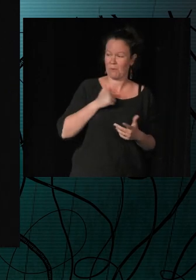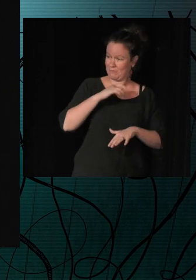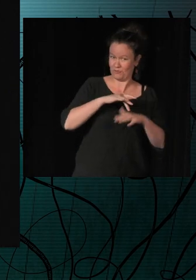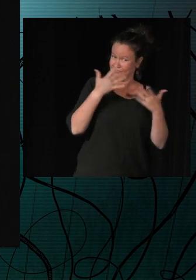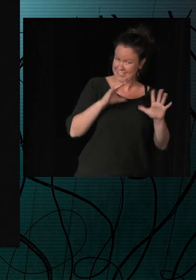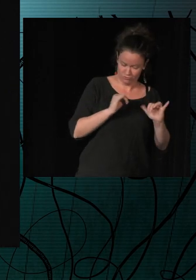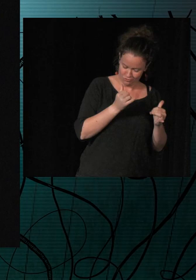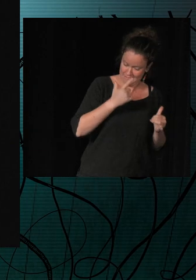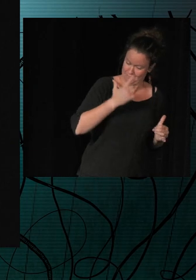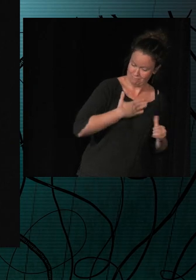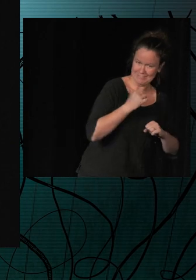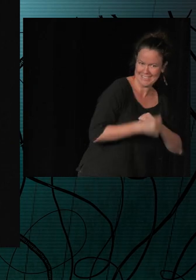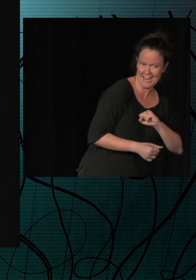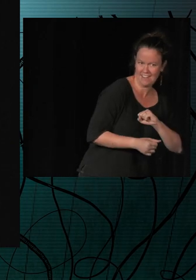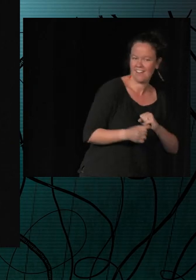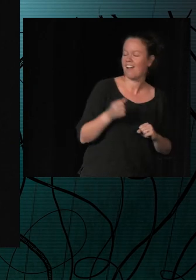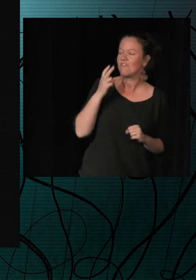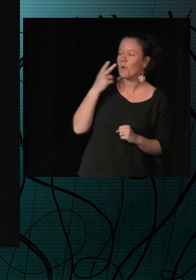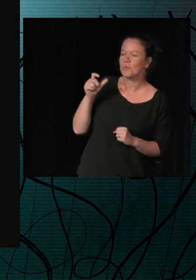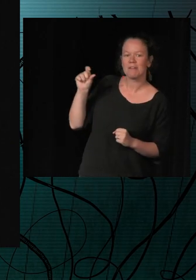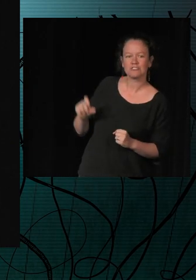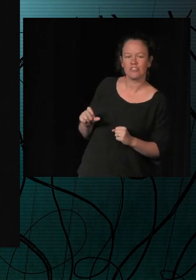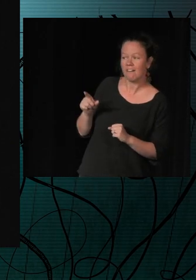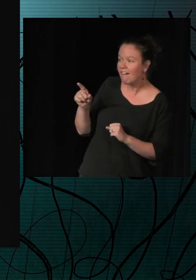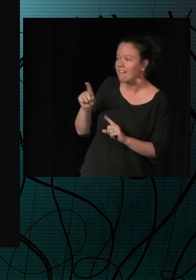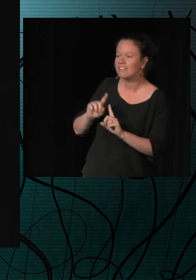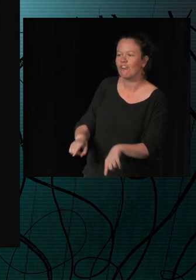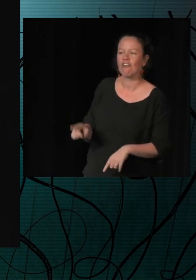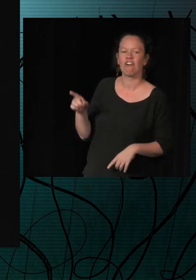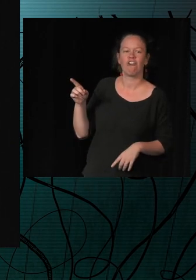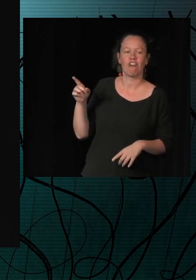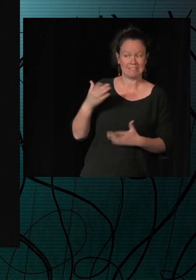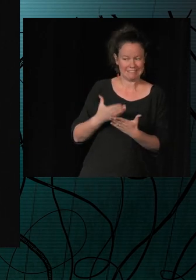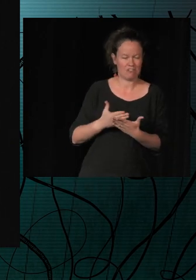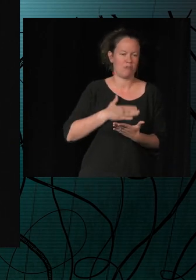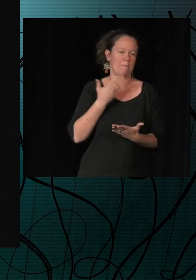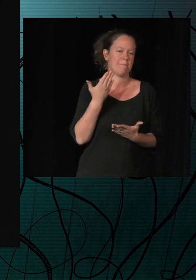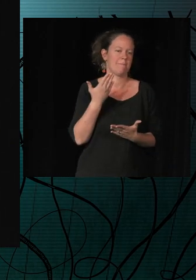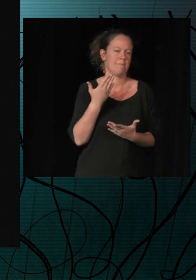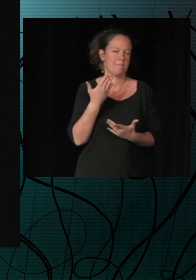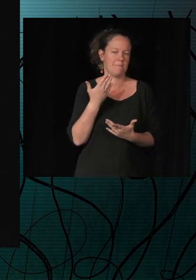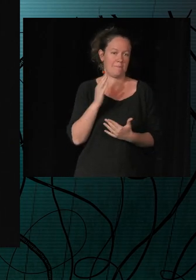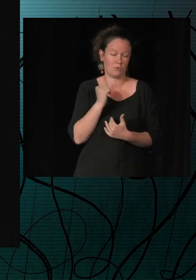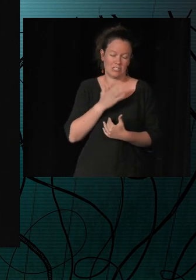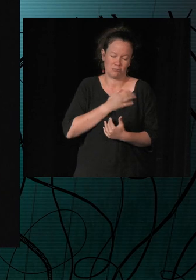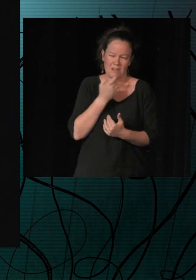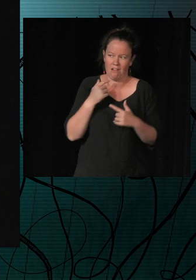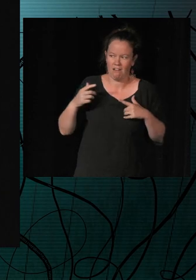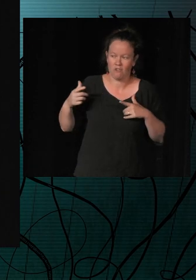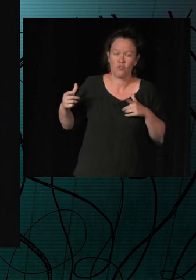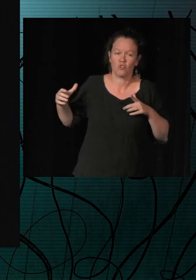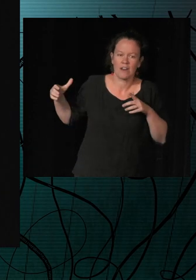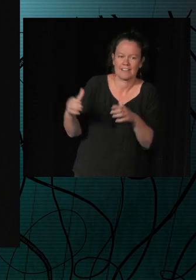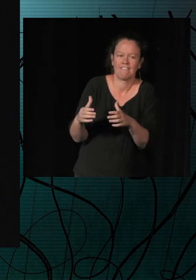surtout en plus avec ce ce cette ambiance de peur j'aime bien je suis très curieuse c'est pour ça que c'est très chouette de faire à plusieurs aussi c'est que je suis